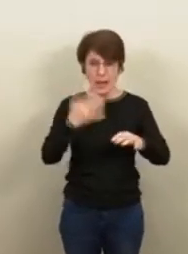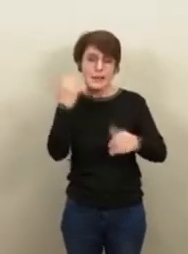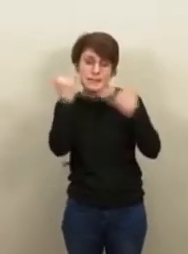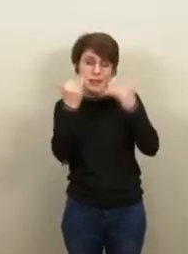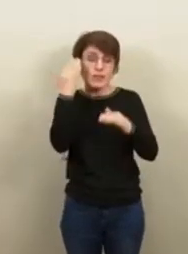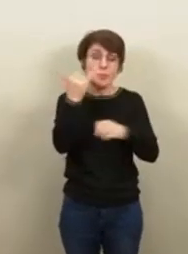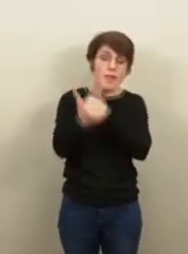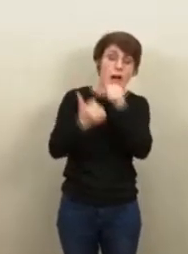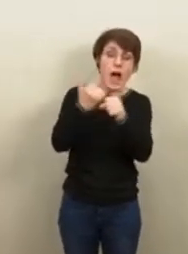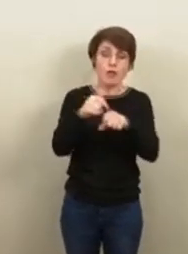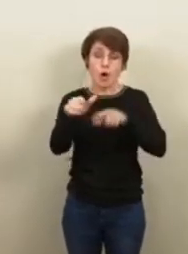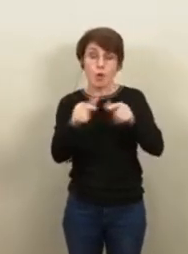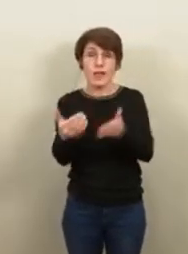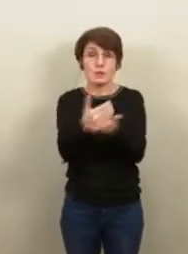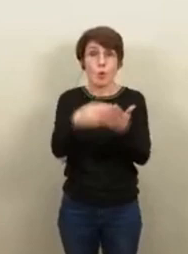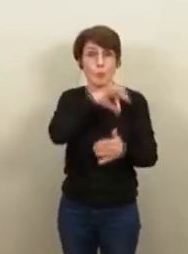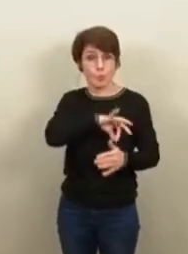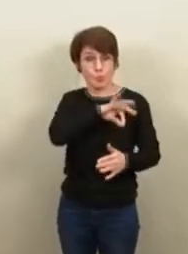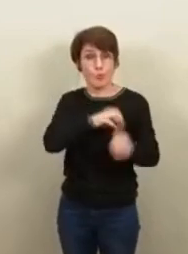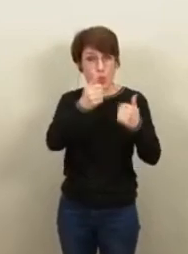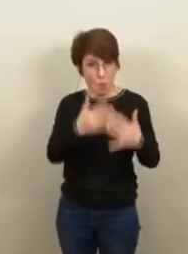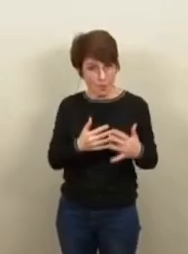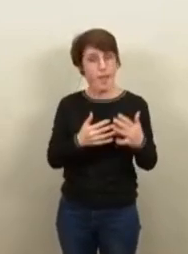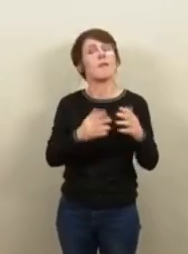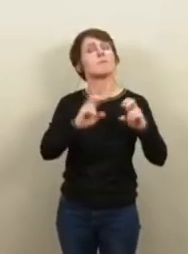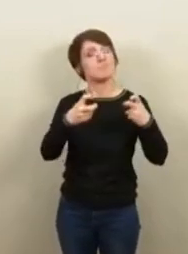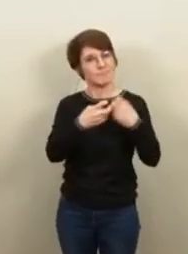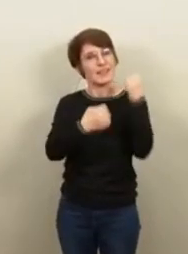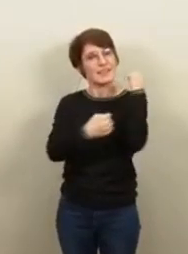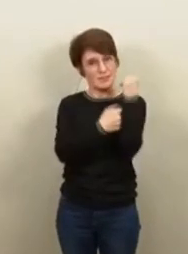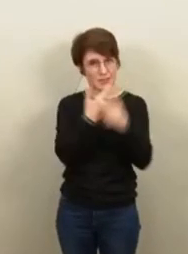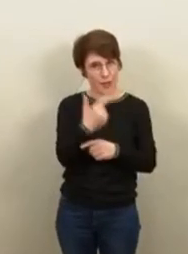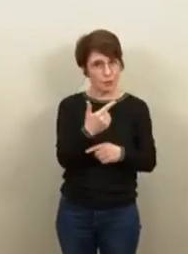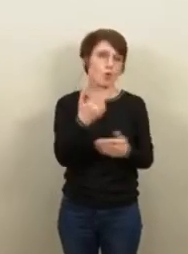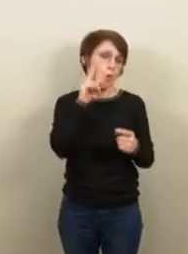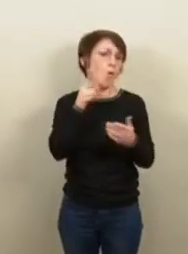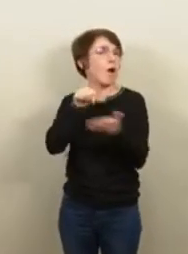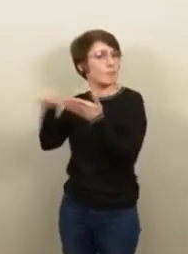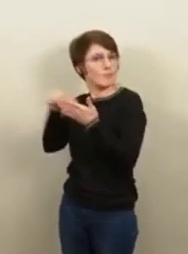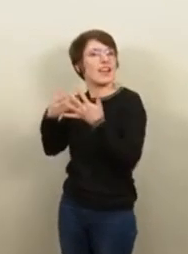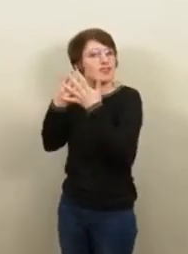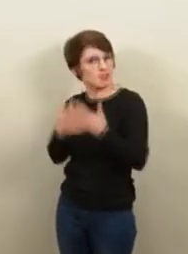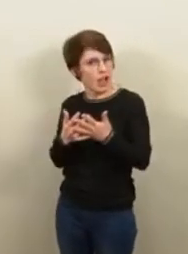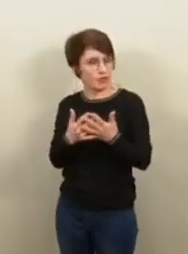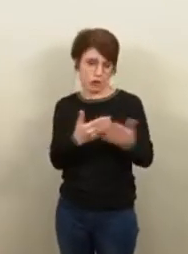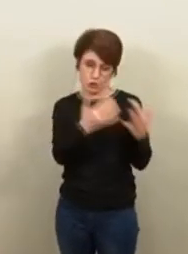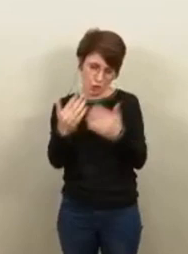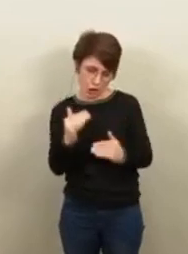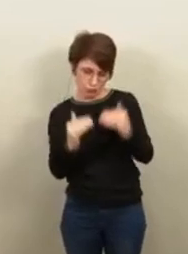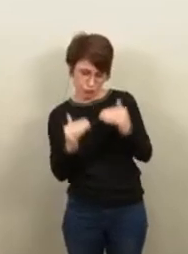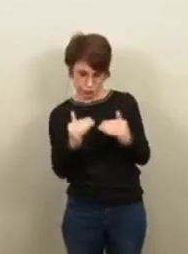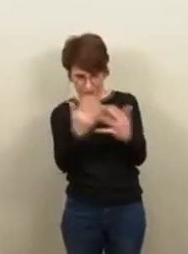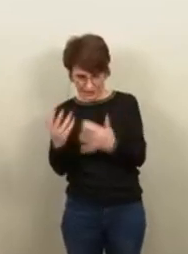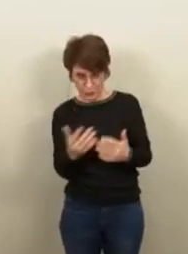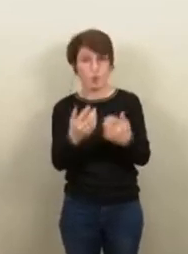location. Cette somme est divisée par 2 pour tenir compte des charges diverses. Donc, par exemple,